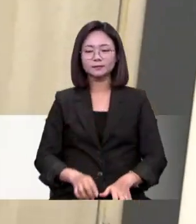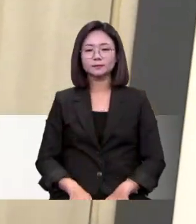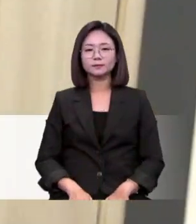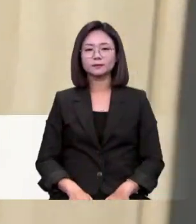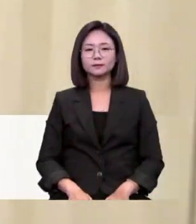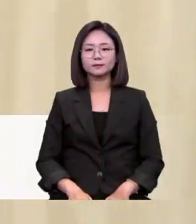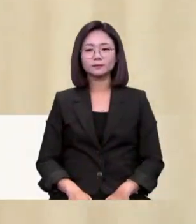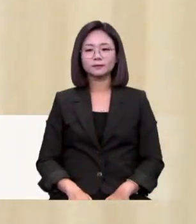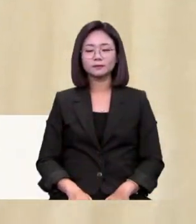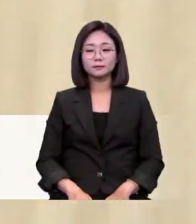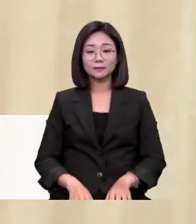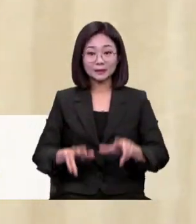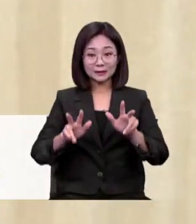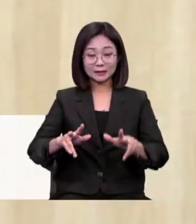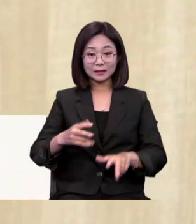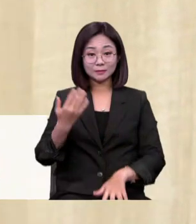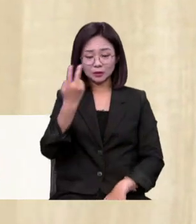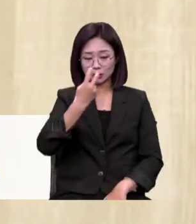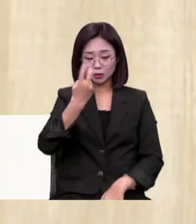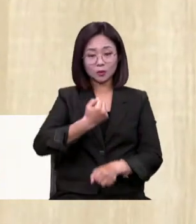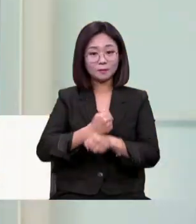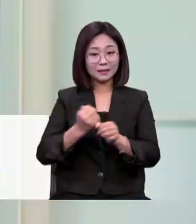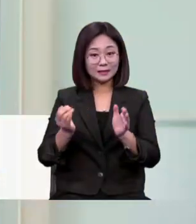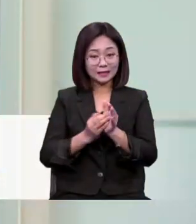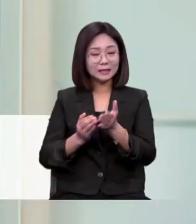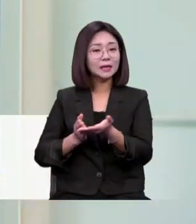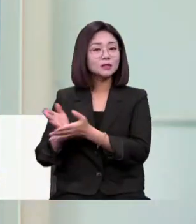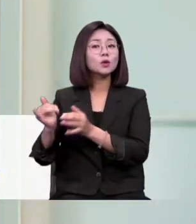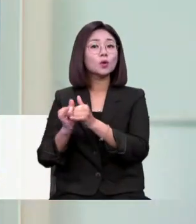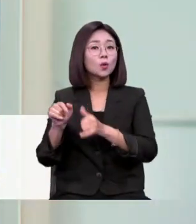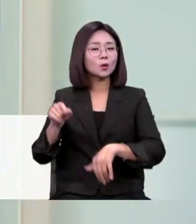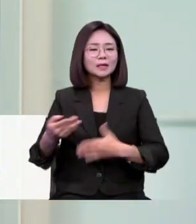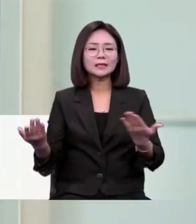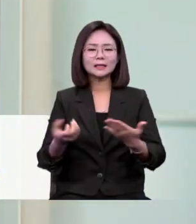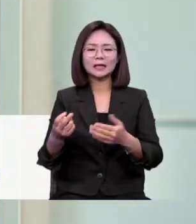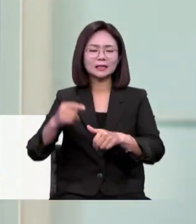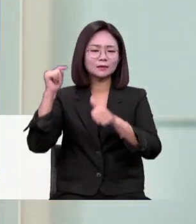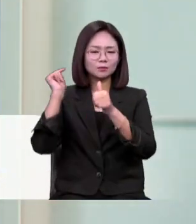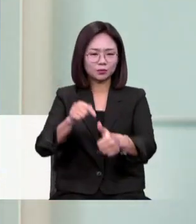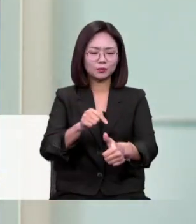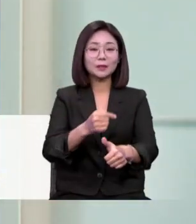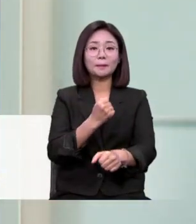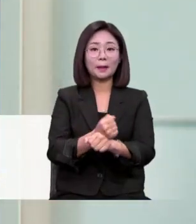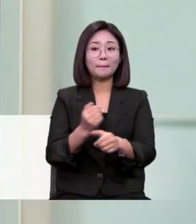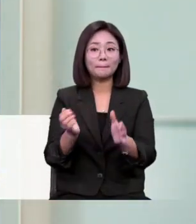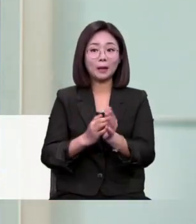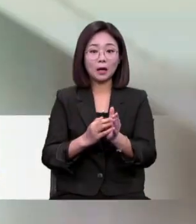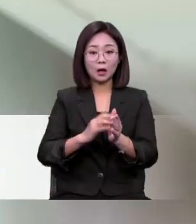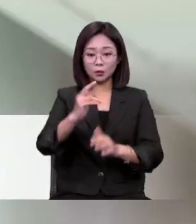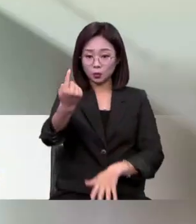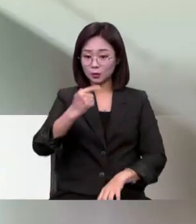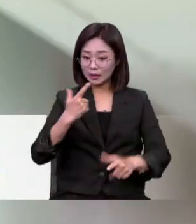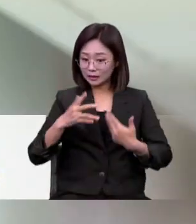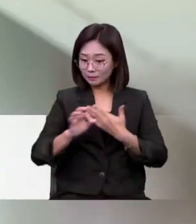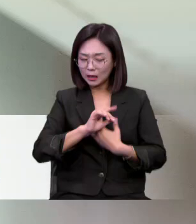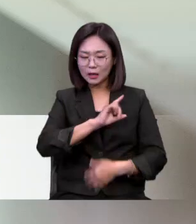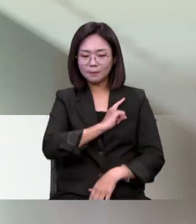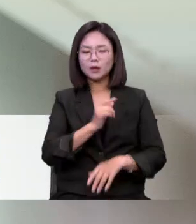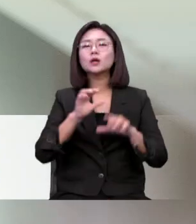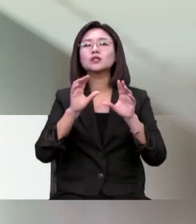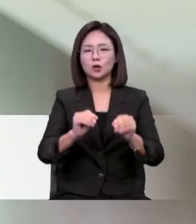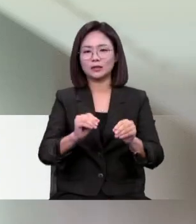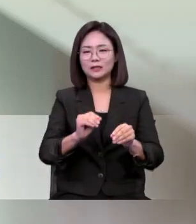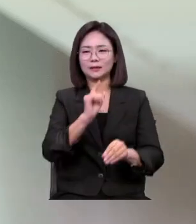알려 현장 점검을 버린 정부는 전공의들에게 업무 개시 명령을 내렸고 복귀하지 않으면 면허 정지를